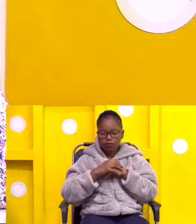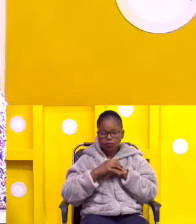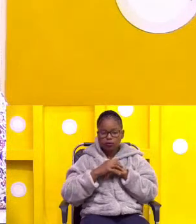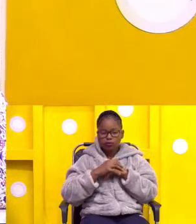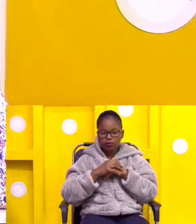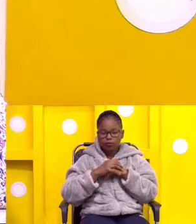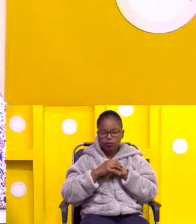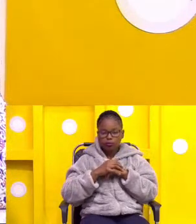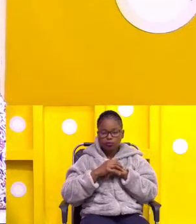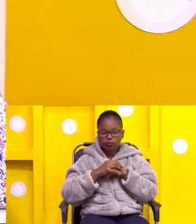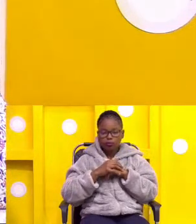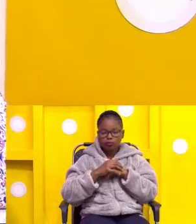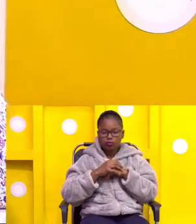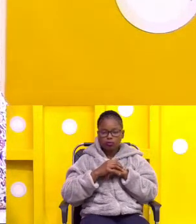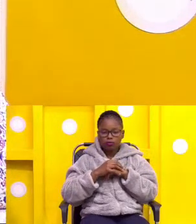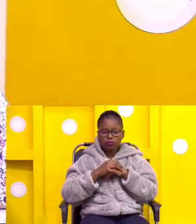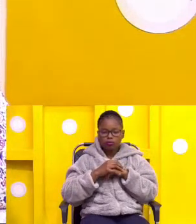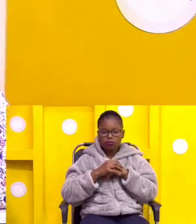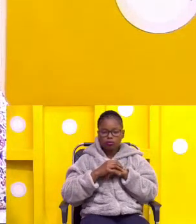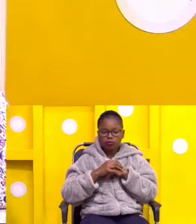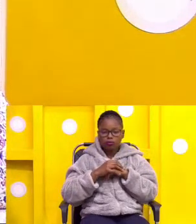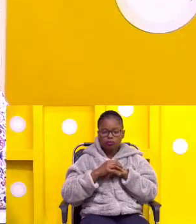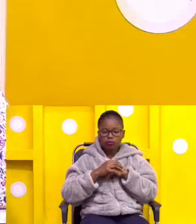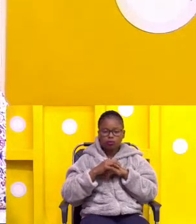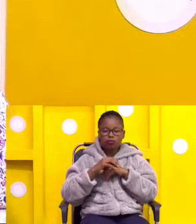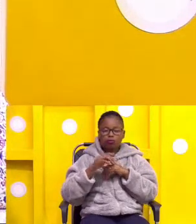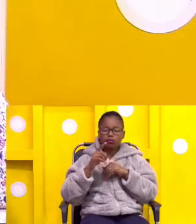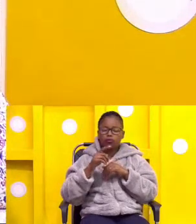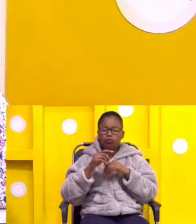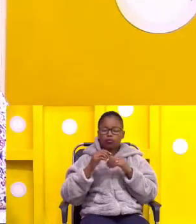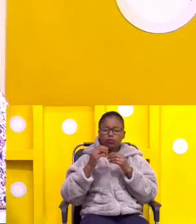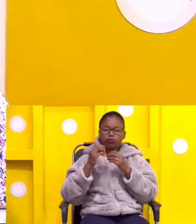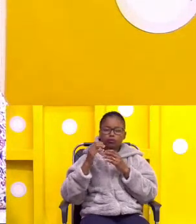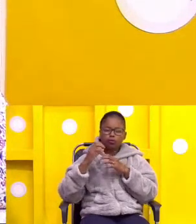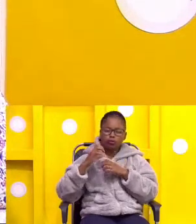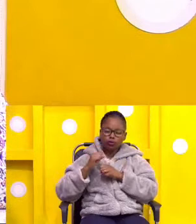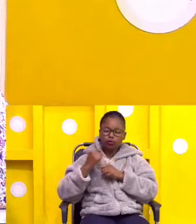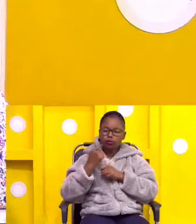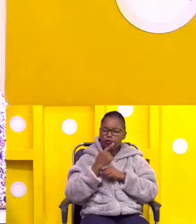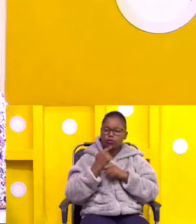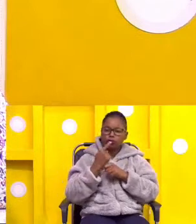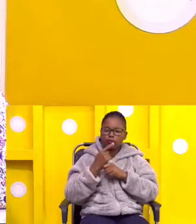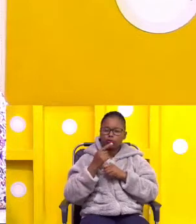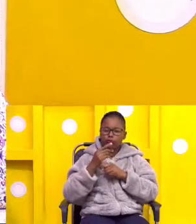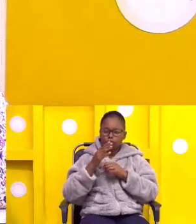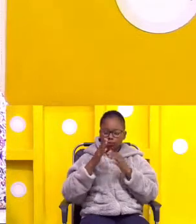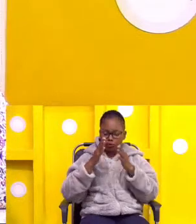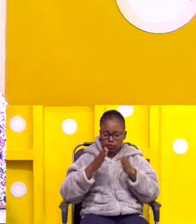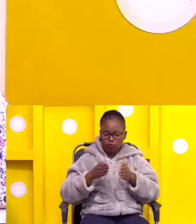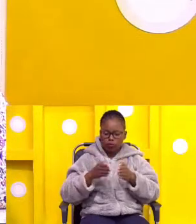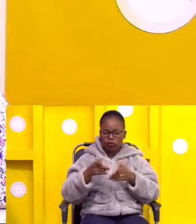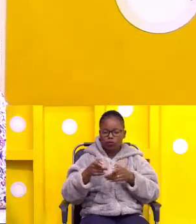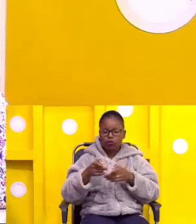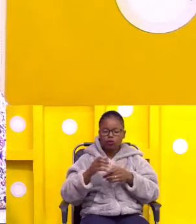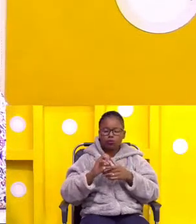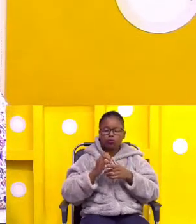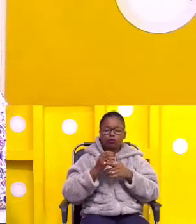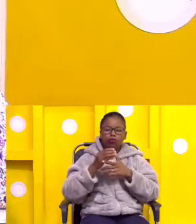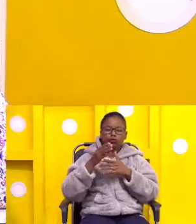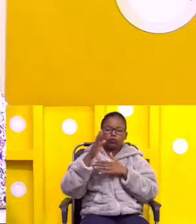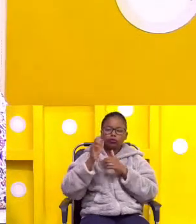Wihoke tege dhula na konaro wihoke te mwanosi ukana wihoke tega hii. Nikuli marakari te mwano nito doa dhuli yao